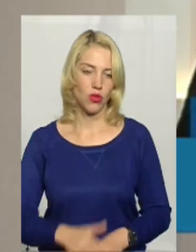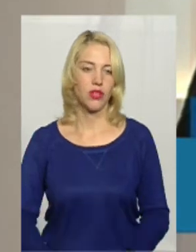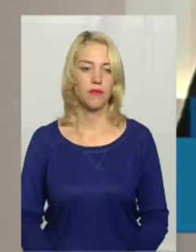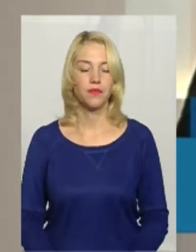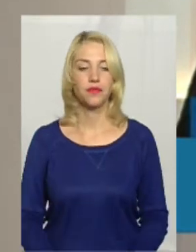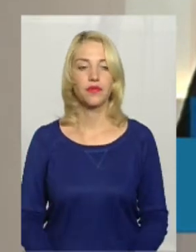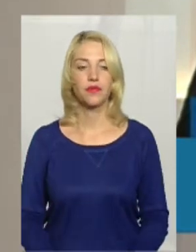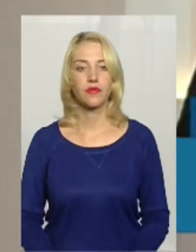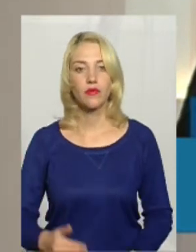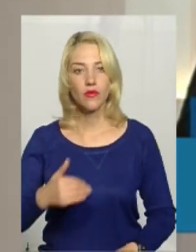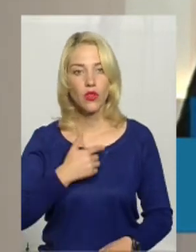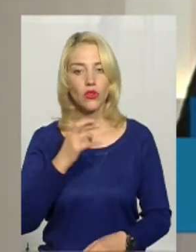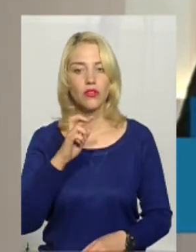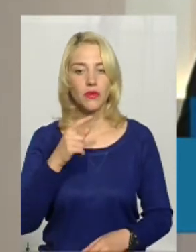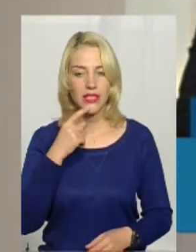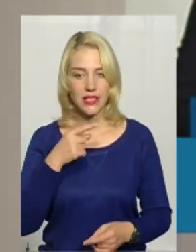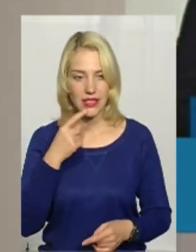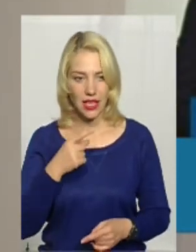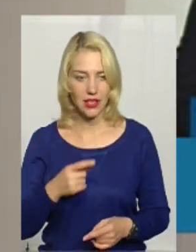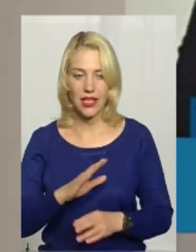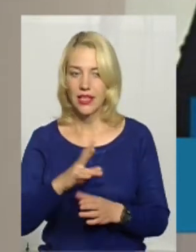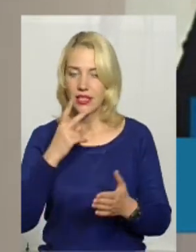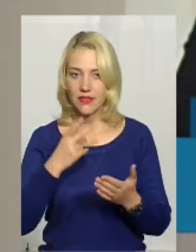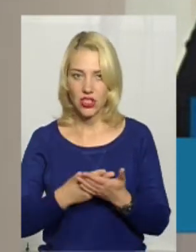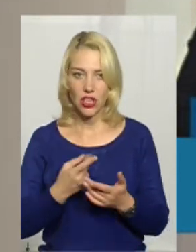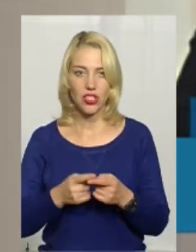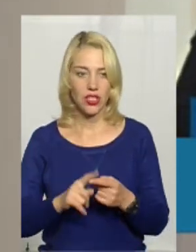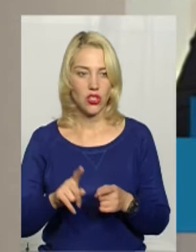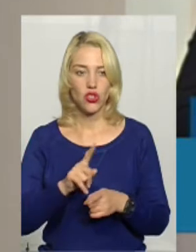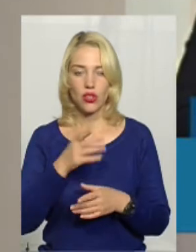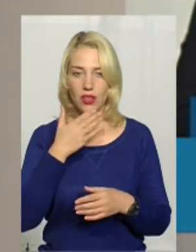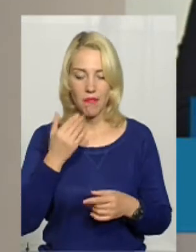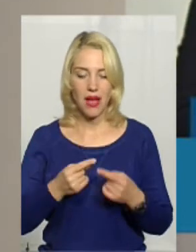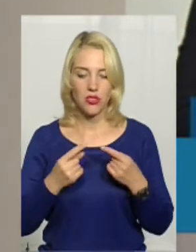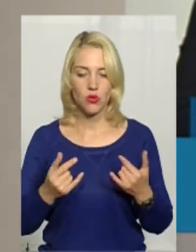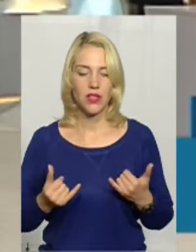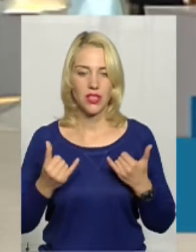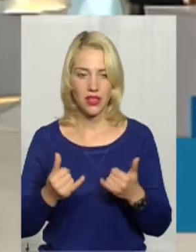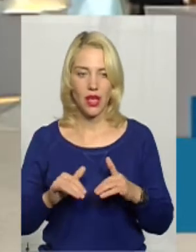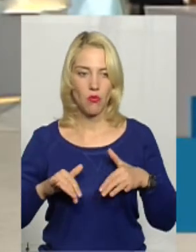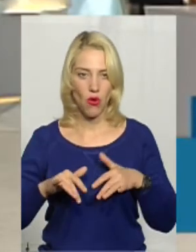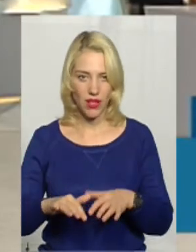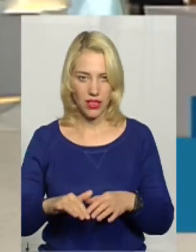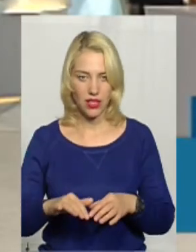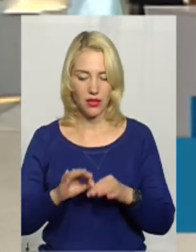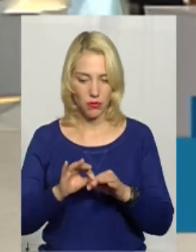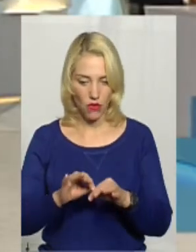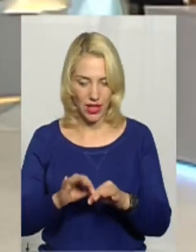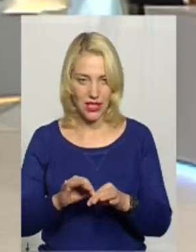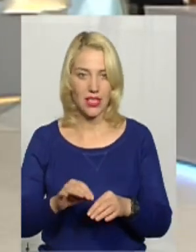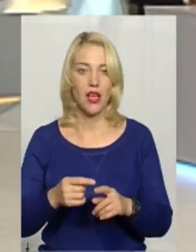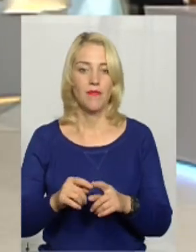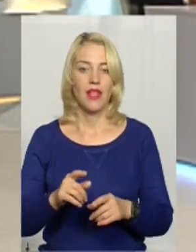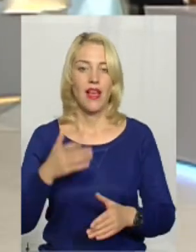земель. Хотів би сказати, незважаючи на те, що немає інструменту для проведення референдуму, але